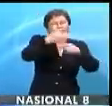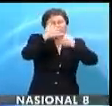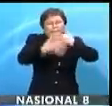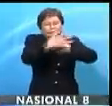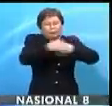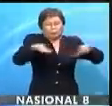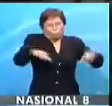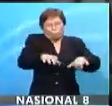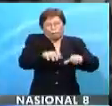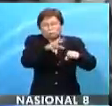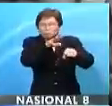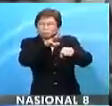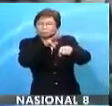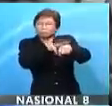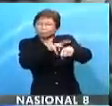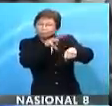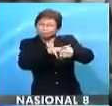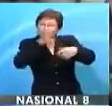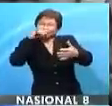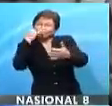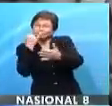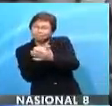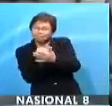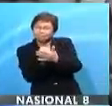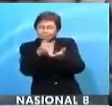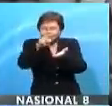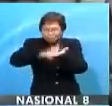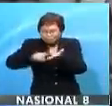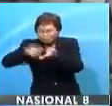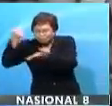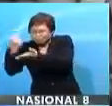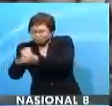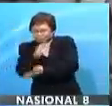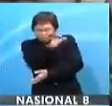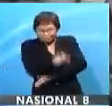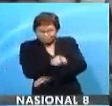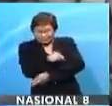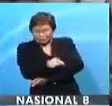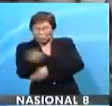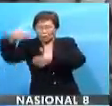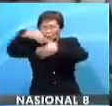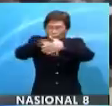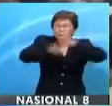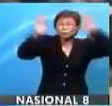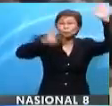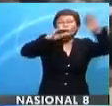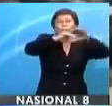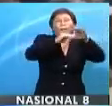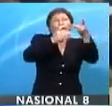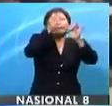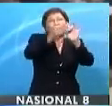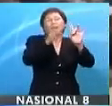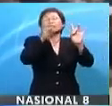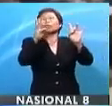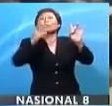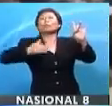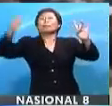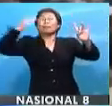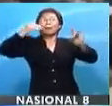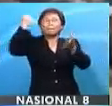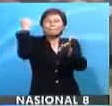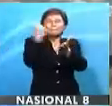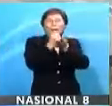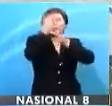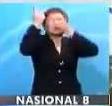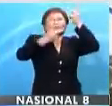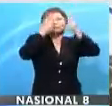dan melakukan ugutan jenayah semakan dengan pihak imigresen mendapati lelaki itu masuk ke negara ini pada 18 Jun lepas menggunakan pas